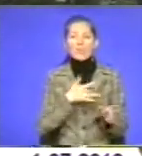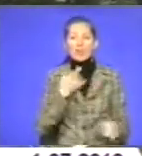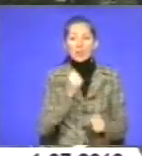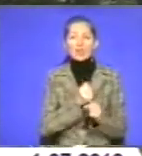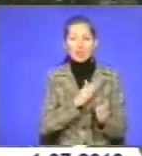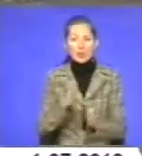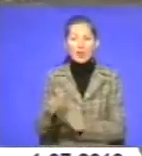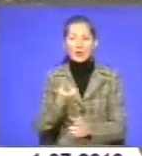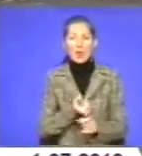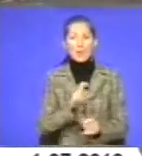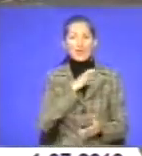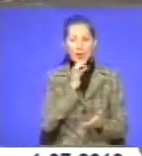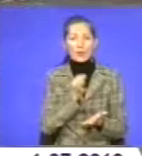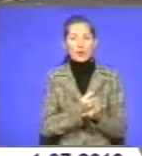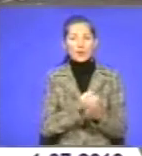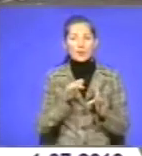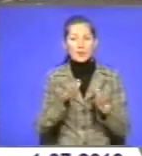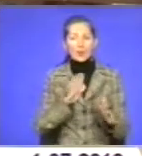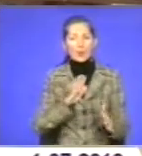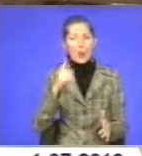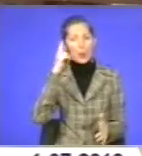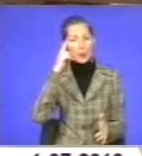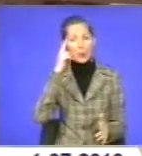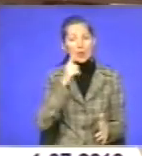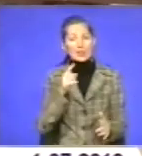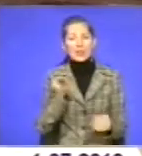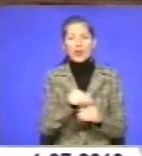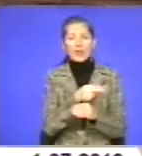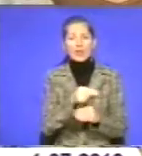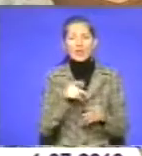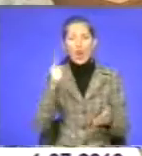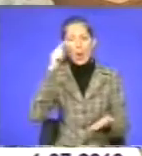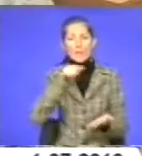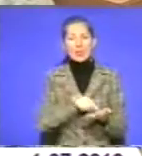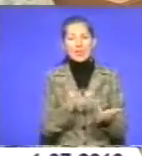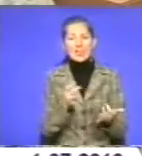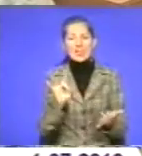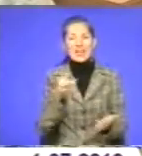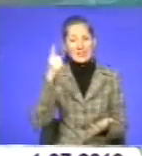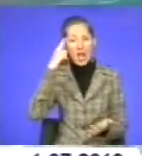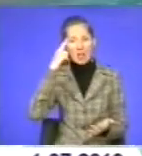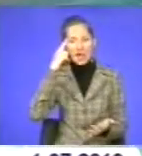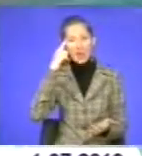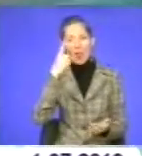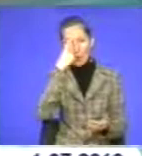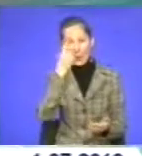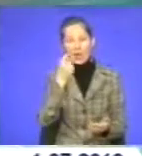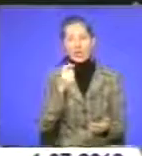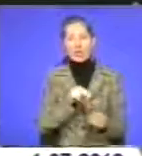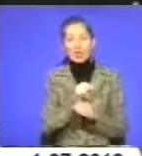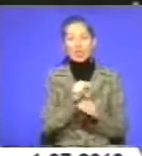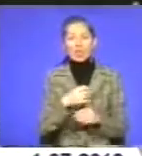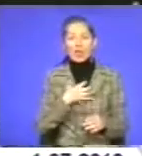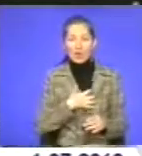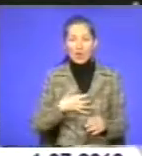більш відповідальні. Захід було задумано перш за все з профілактичною метою. Ще раз нагадати, застерегти, навчити важливому. Я